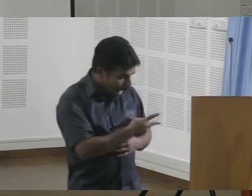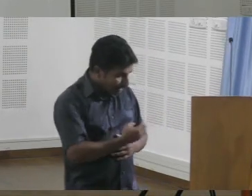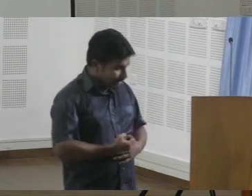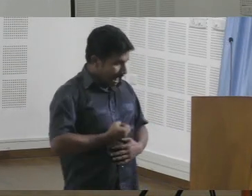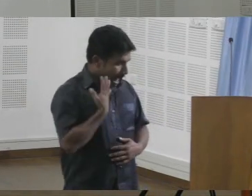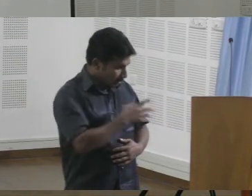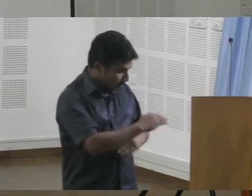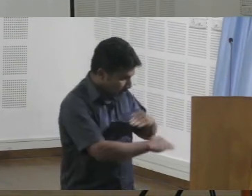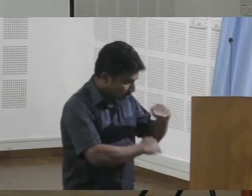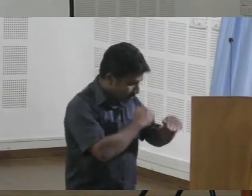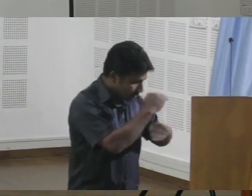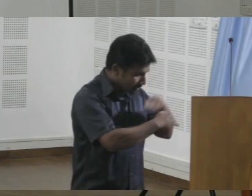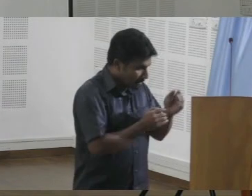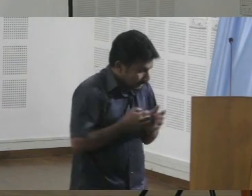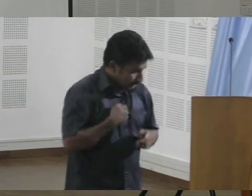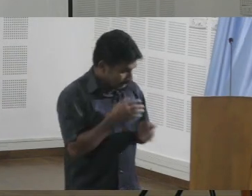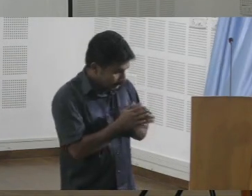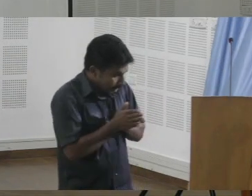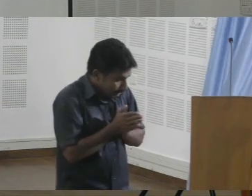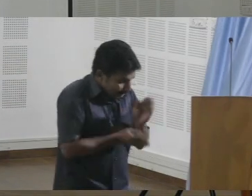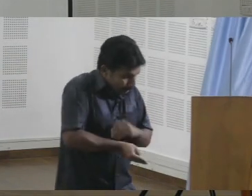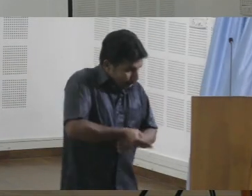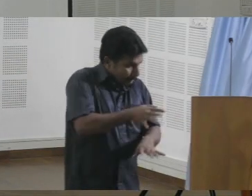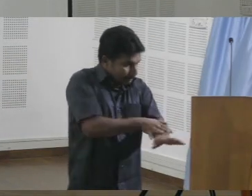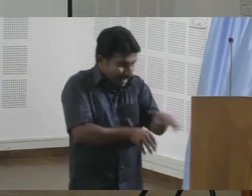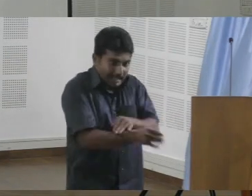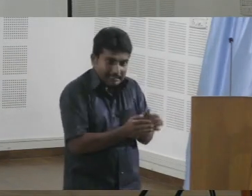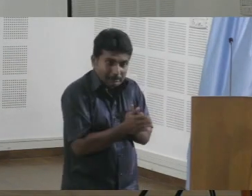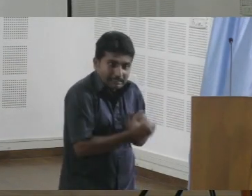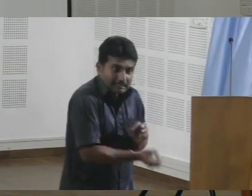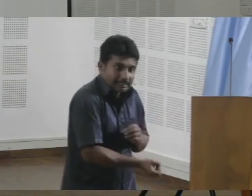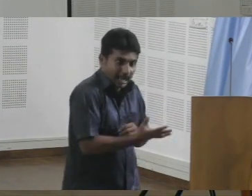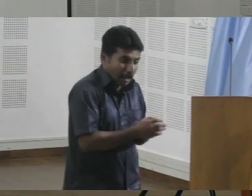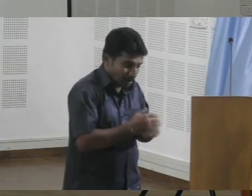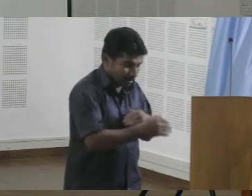കണ്ടിട്ട്. ഞാൻ കൂടുതൽ മോട്ടിവേറ്റഡ് ആയിരുന്നു അവനെ ട്രെയിൻ ചെയ്യാനായിട്ട്.